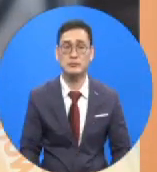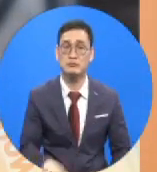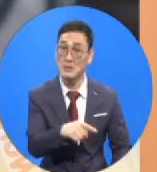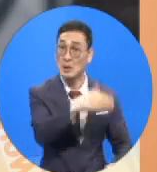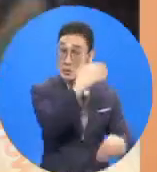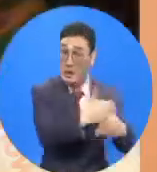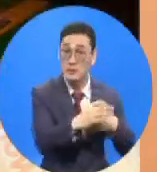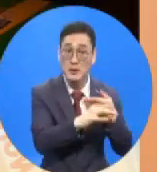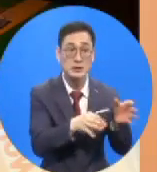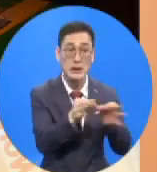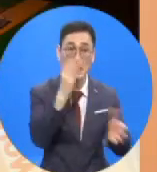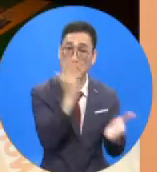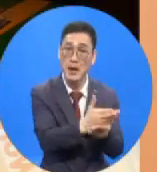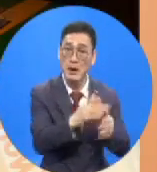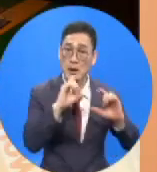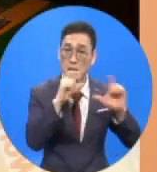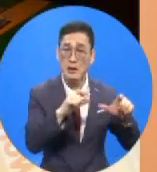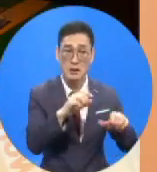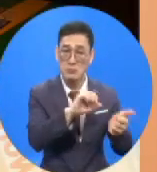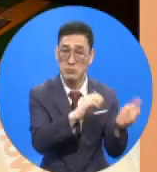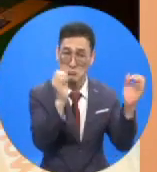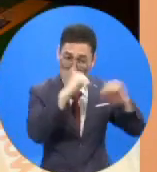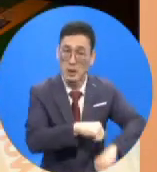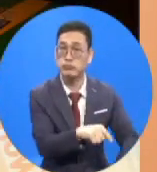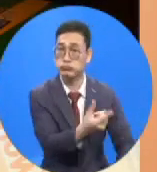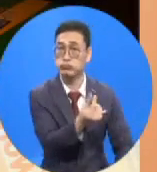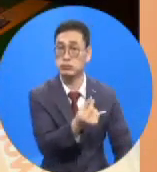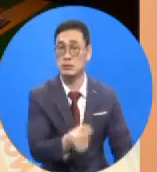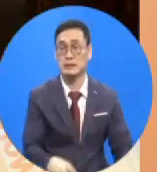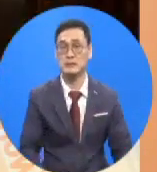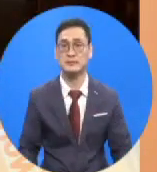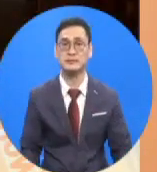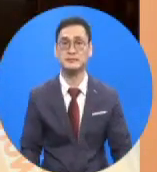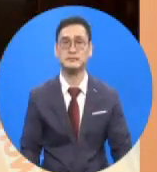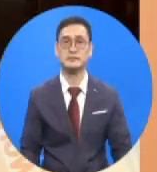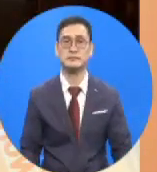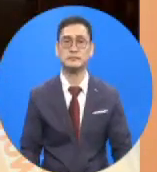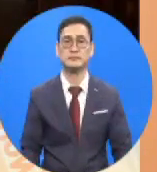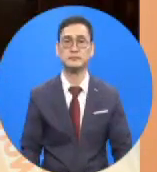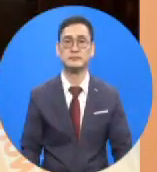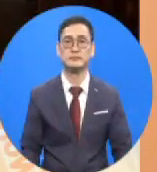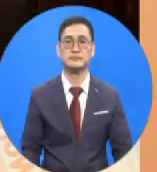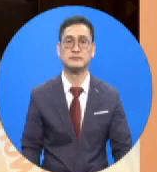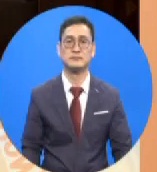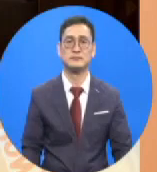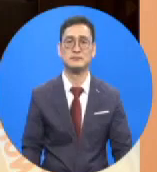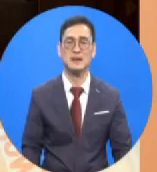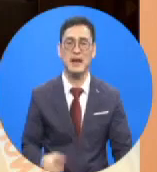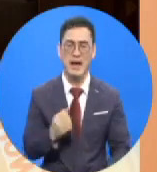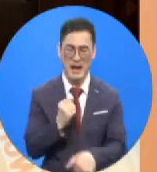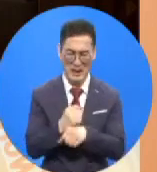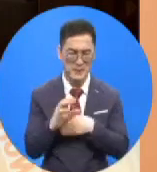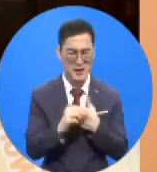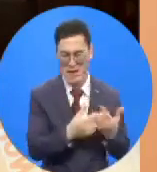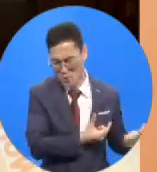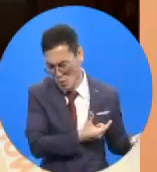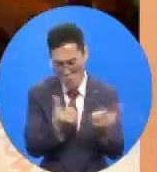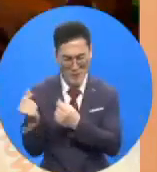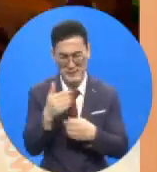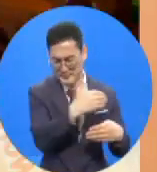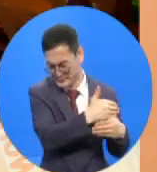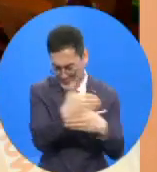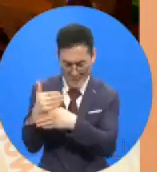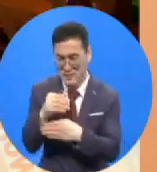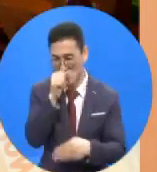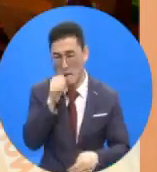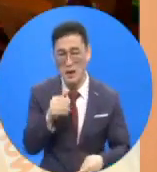이제 좀 너무나 편의적으로 한 게 아닌가 또 하려면 예를 들어서 전반적으로 가 실시에 되고 어떤 여러가지 지금 신제 시장 상황을 잘